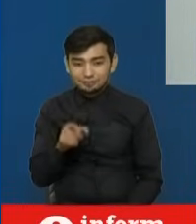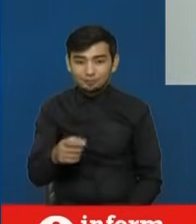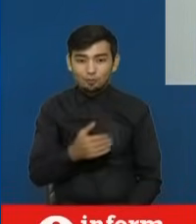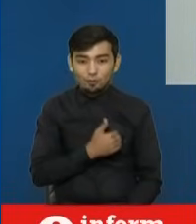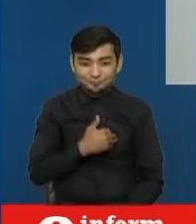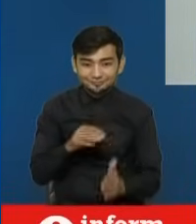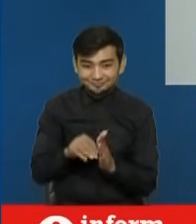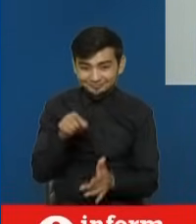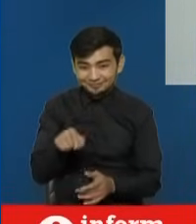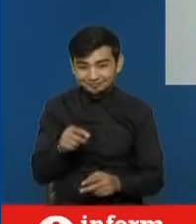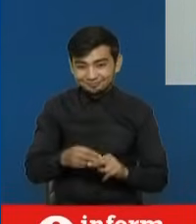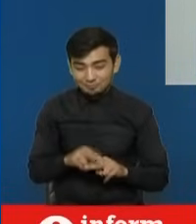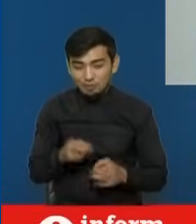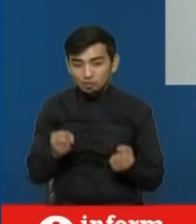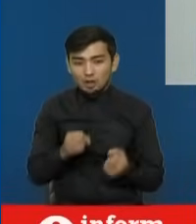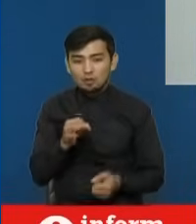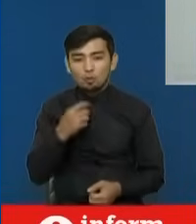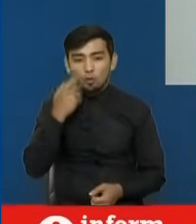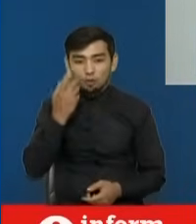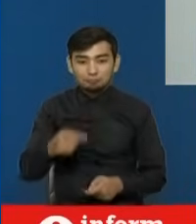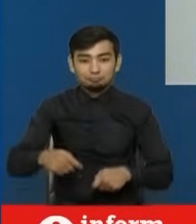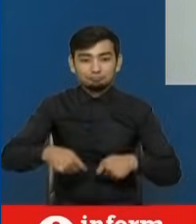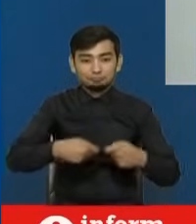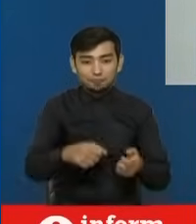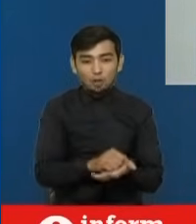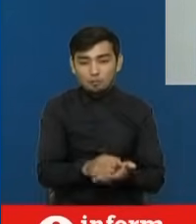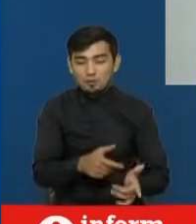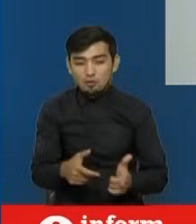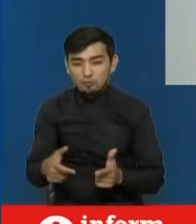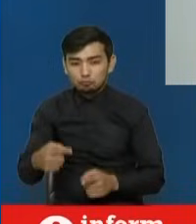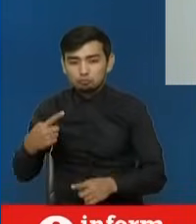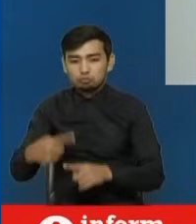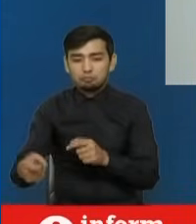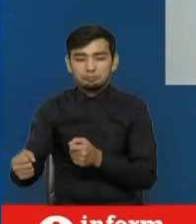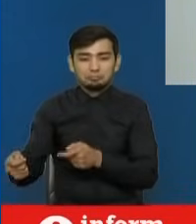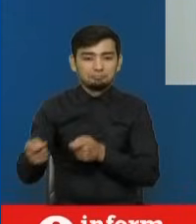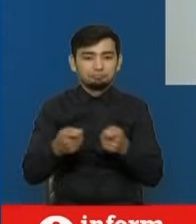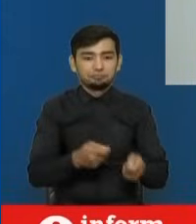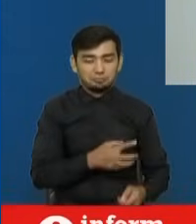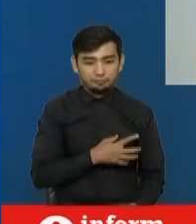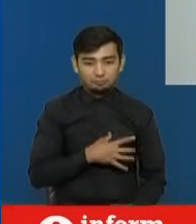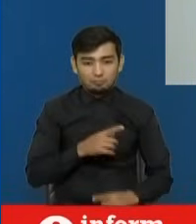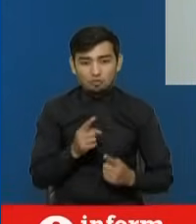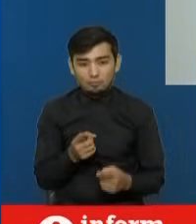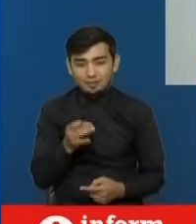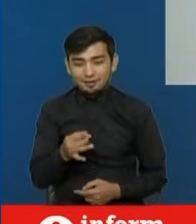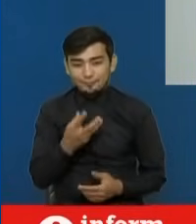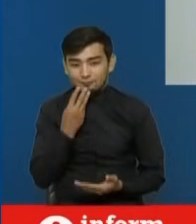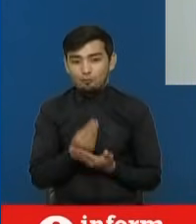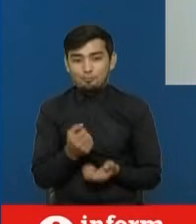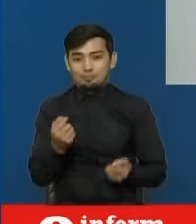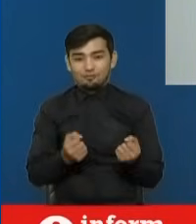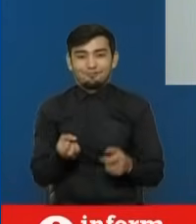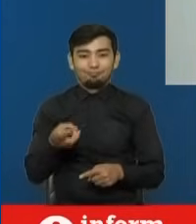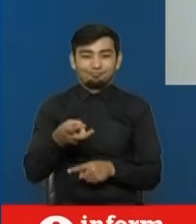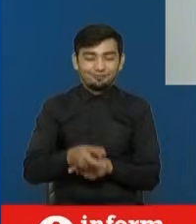выбирают и когда речь доходит то есть они оформляют документы и когда речь доходит о том чтобы забрать свою